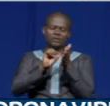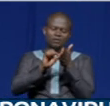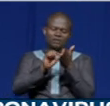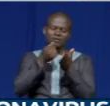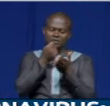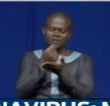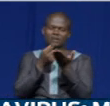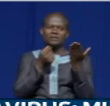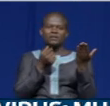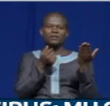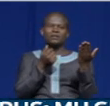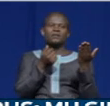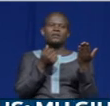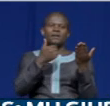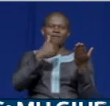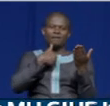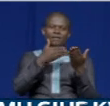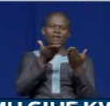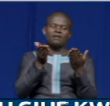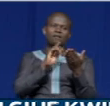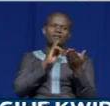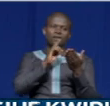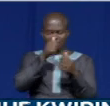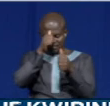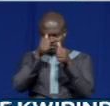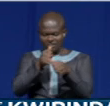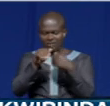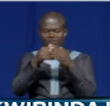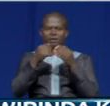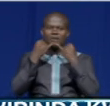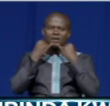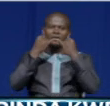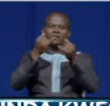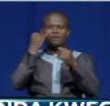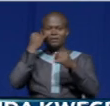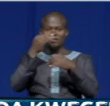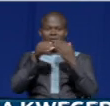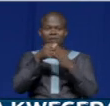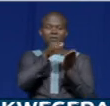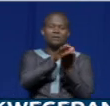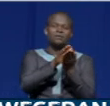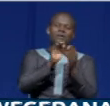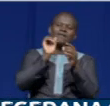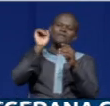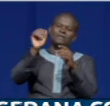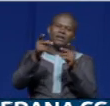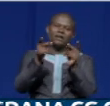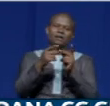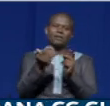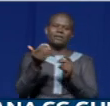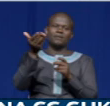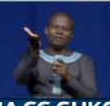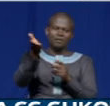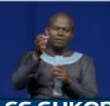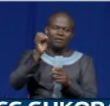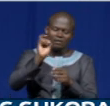umuti afite amabwiriza agenderwaho nko kumenyekanisha niba umuti ukwiye kubika kure aho abana bagera